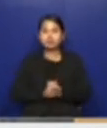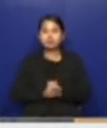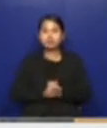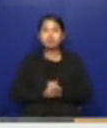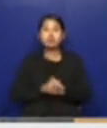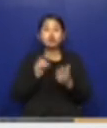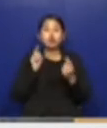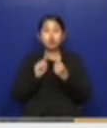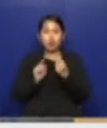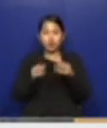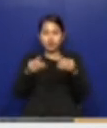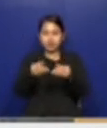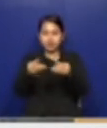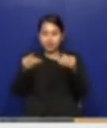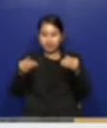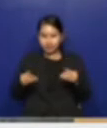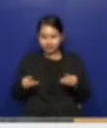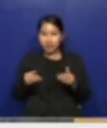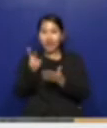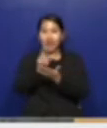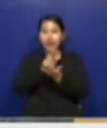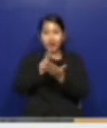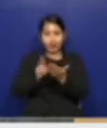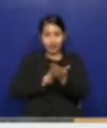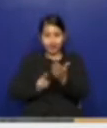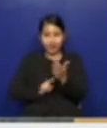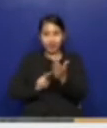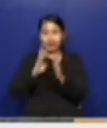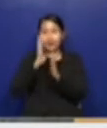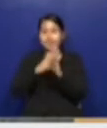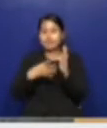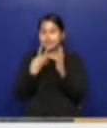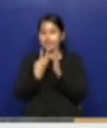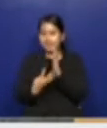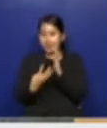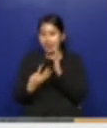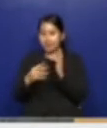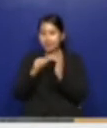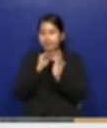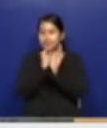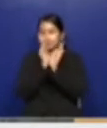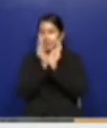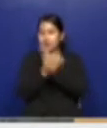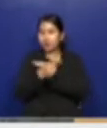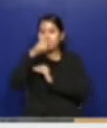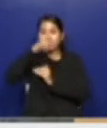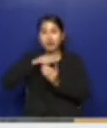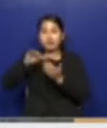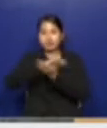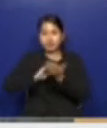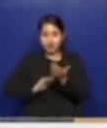ในเรื่องรายงานความคืบหน้าในการดำเนินการตามแผนปฏิรูปประเทศมาตรา